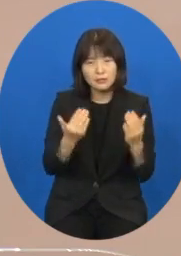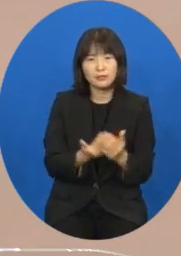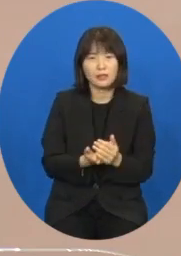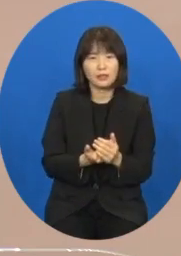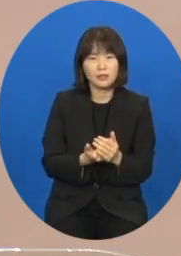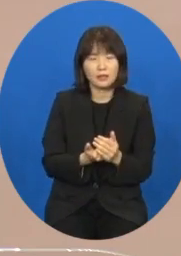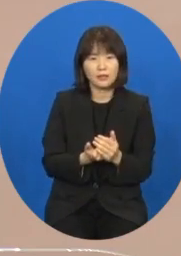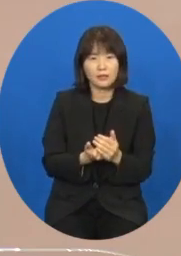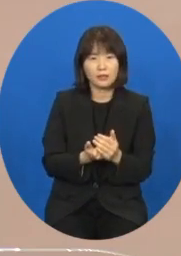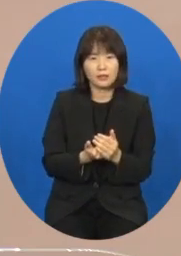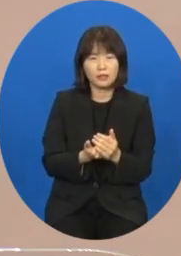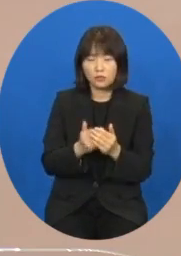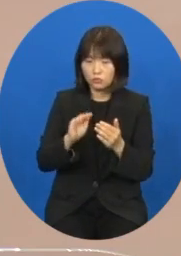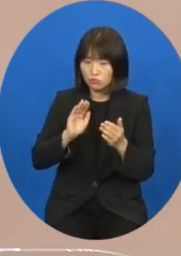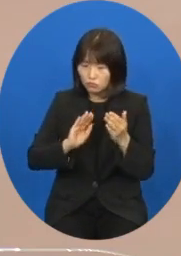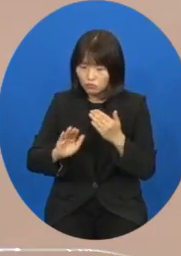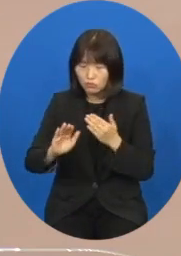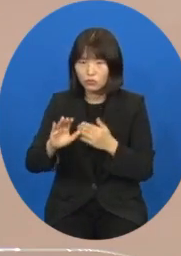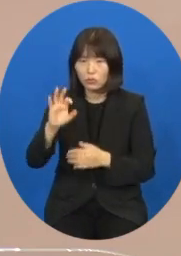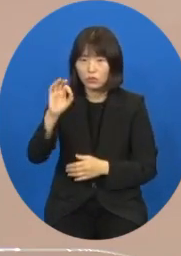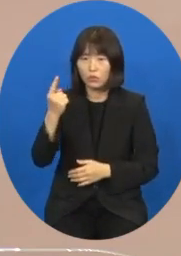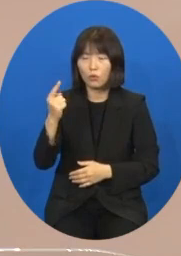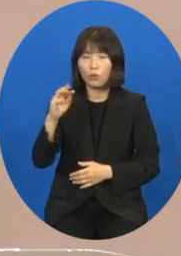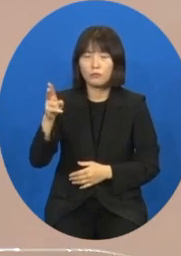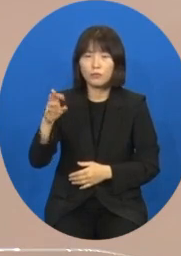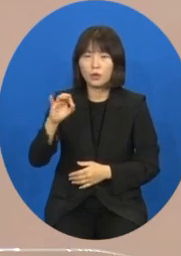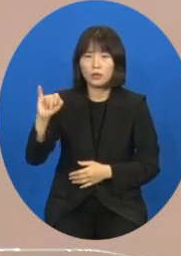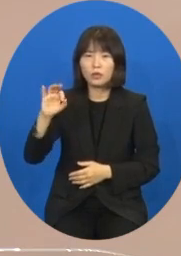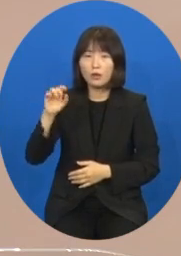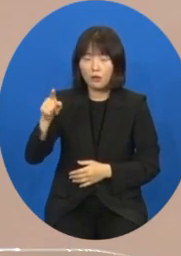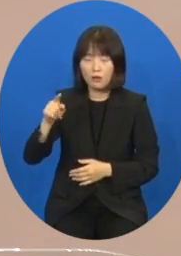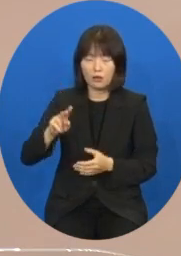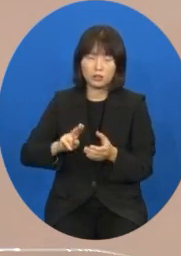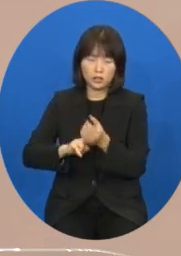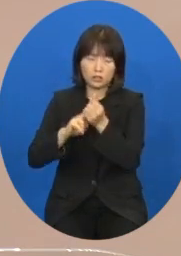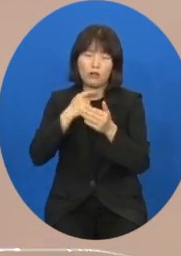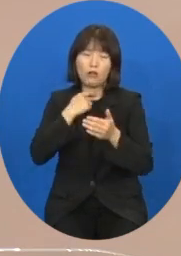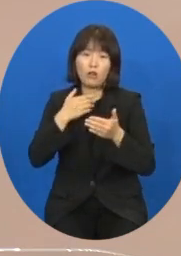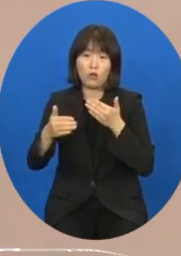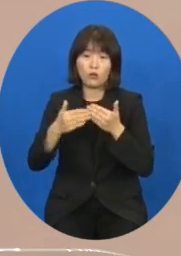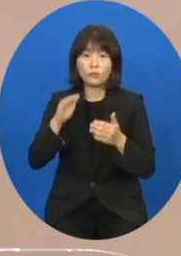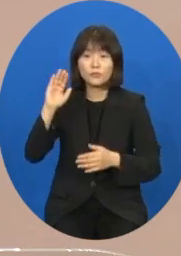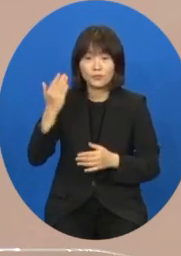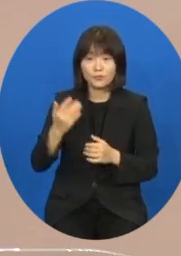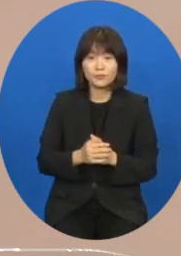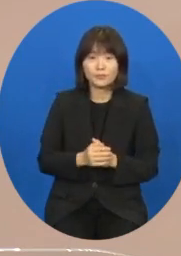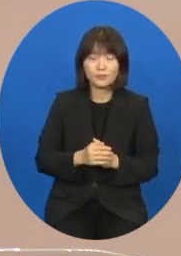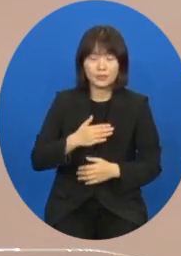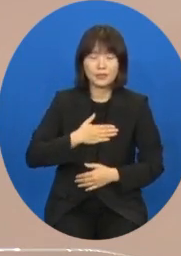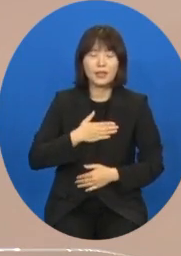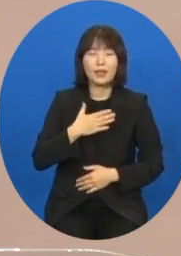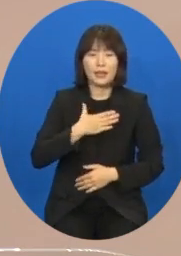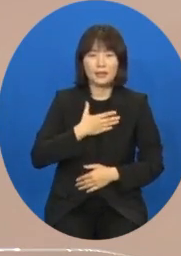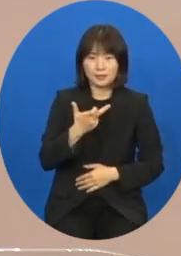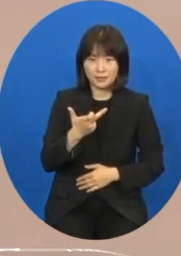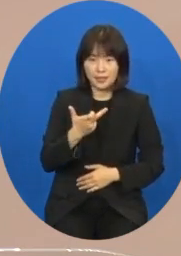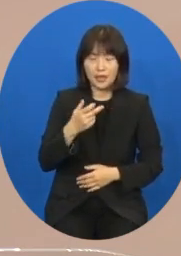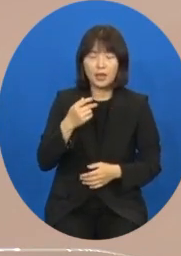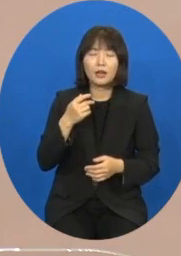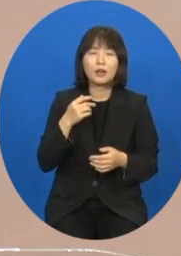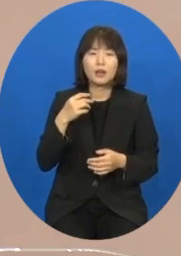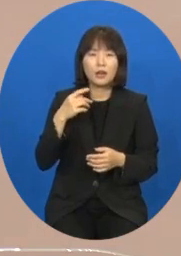그 다음에는 오병이의 기적을 경험하게 되는 것. 제가 안산에서 목회할 때